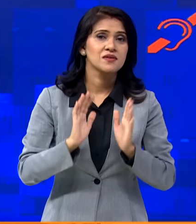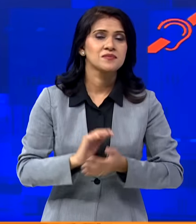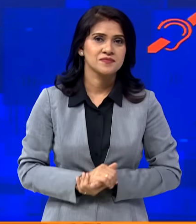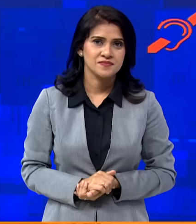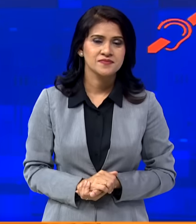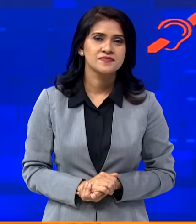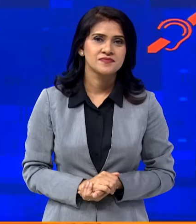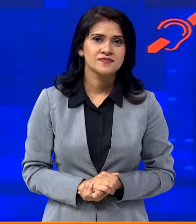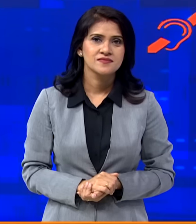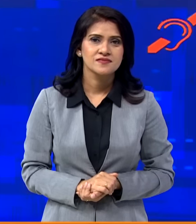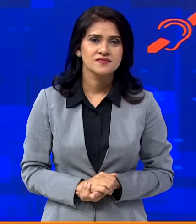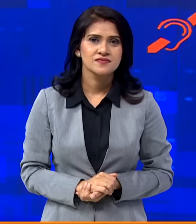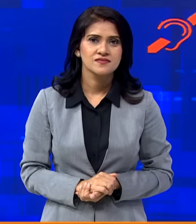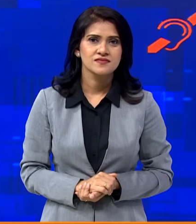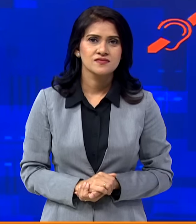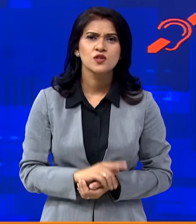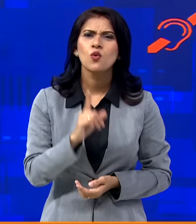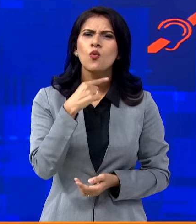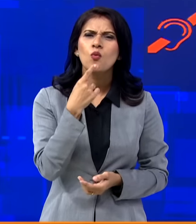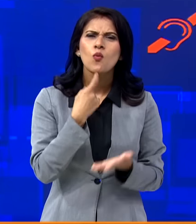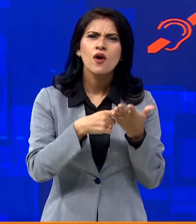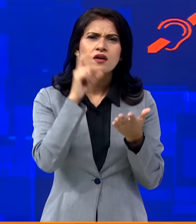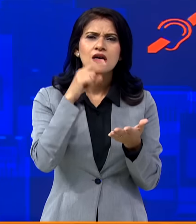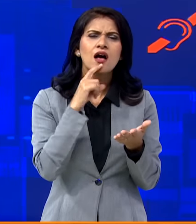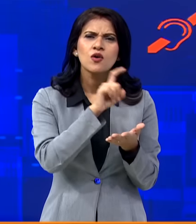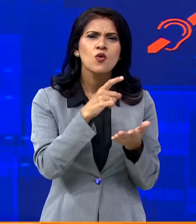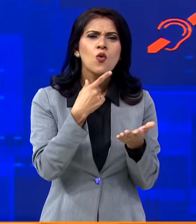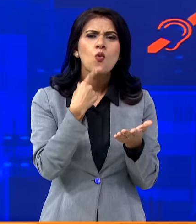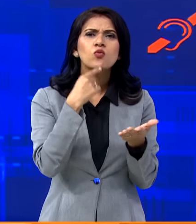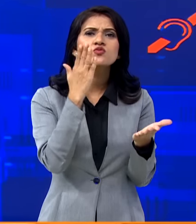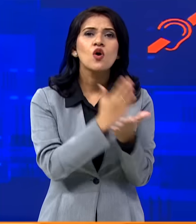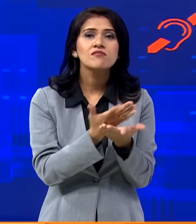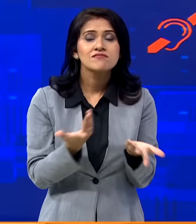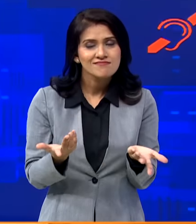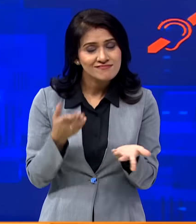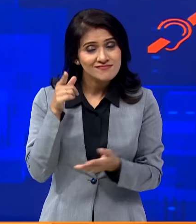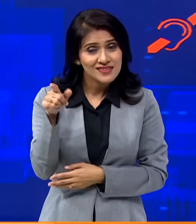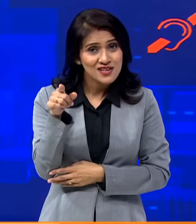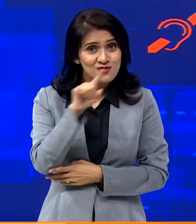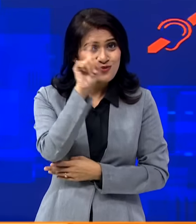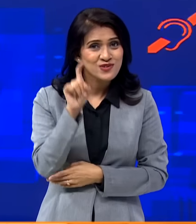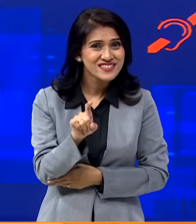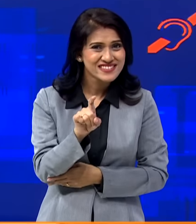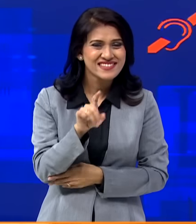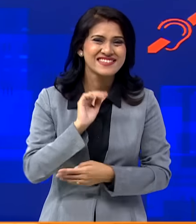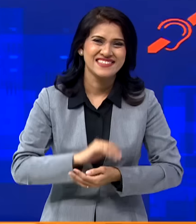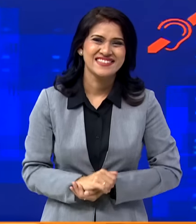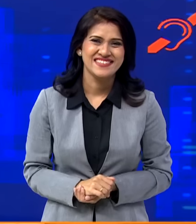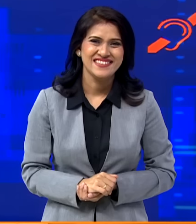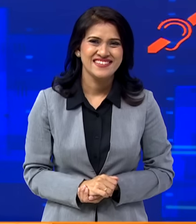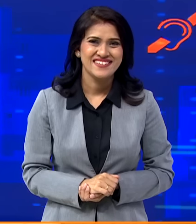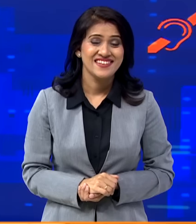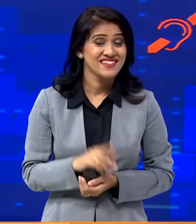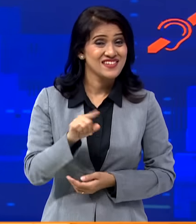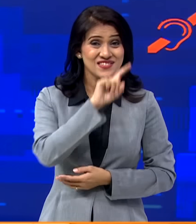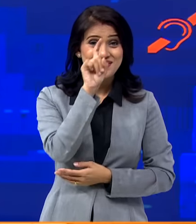सकता तो कौन रोक रहा है यही तो सवाल है यह